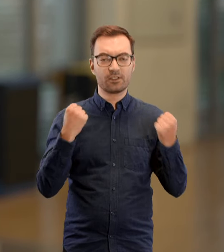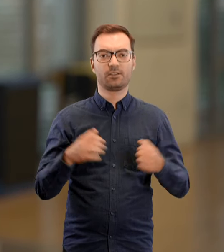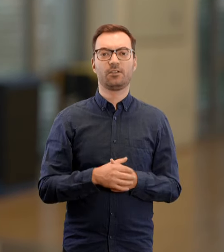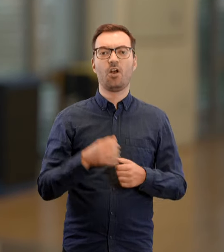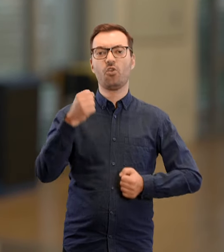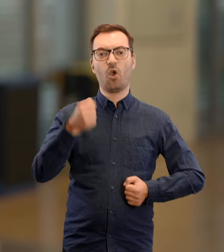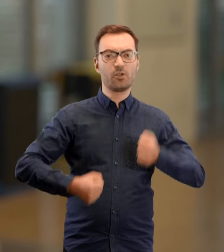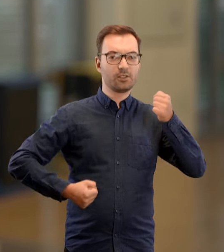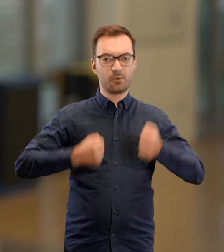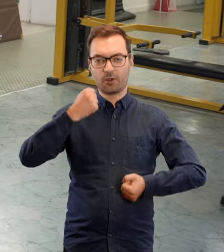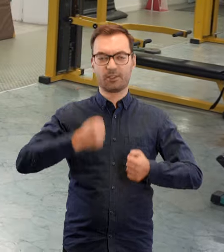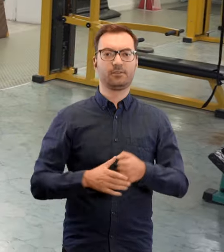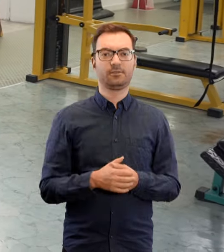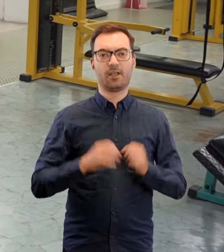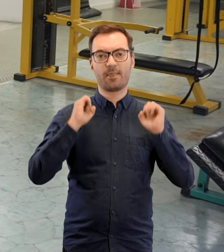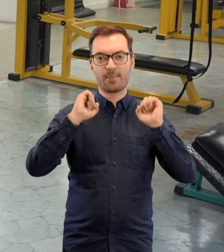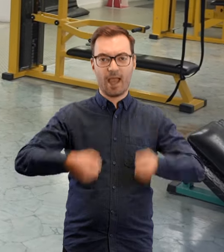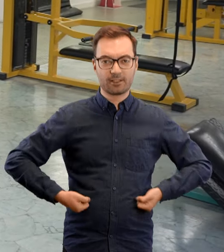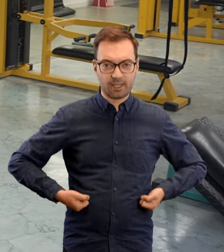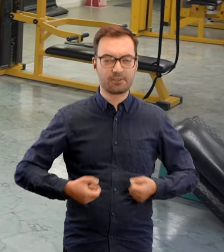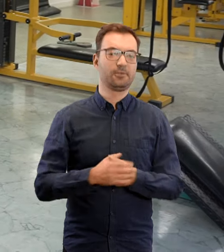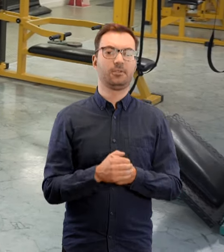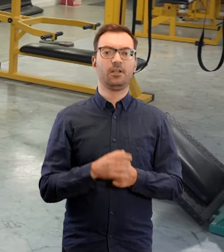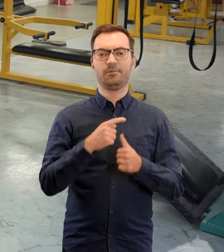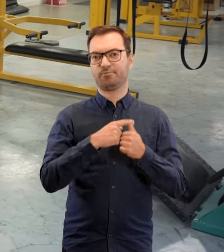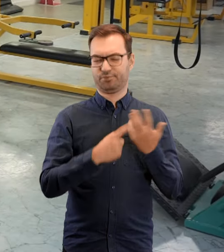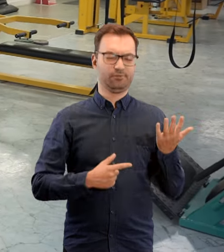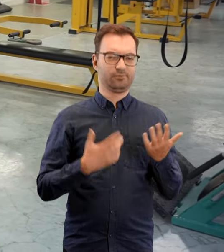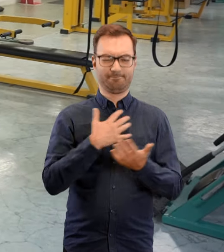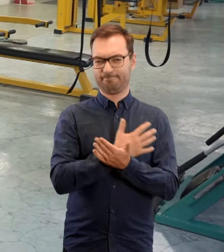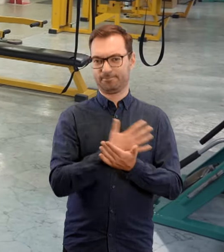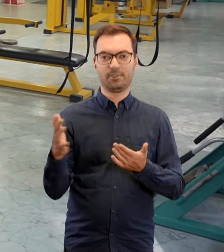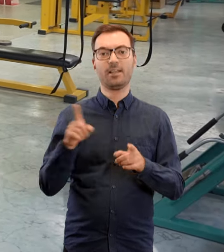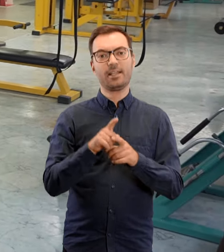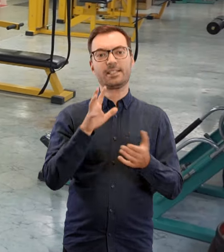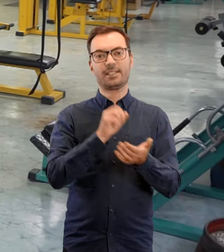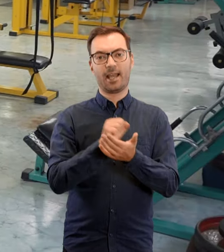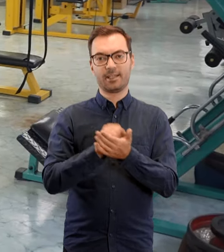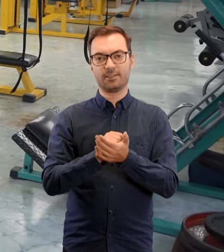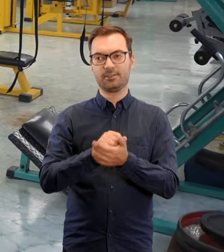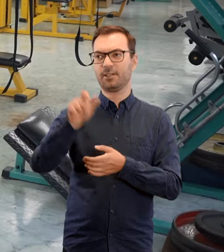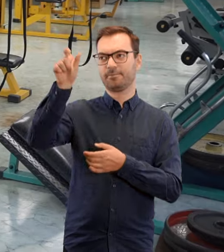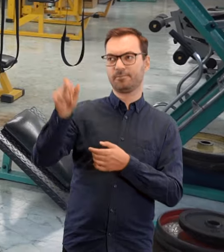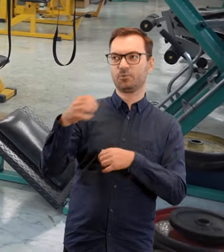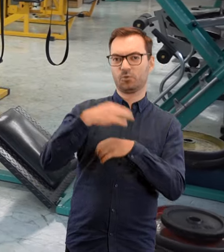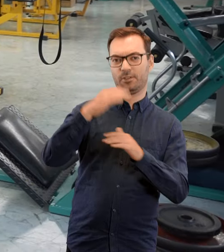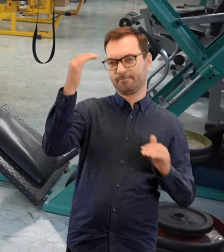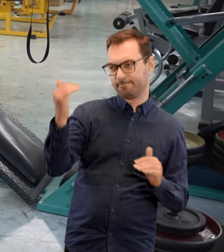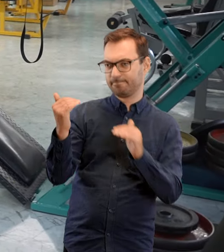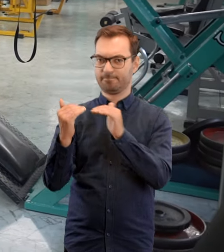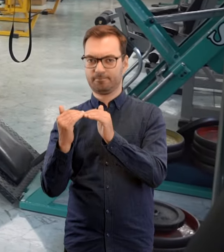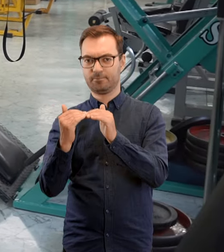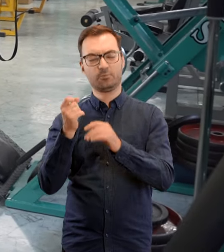nordic walking, z narciarstwa. Zajęcia dostosowane są również do możliwości psychofizycznych